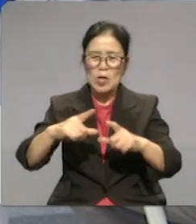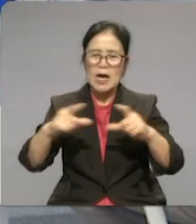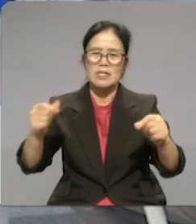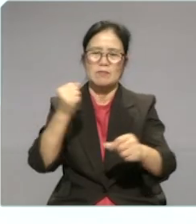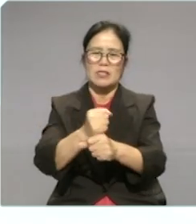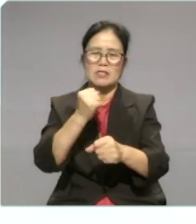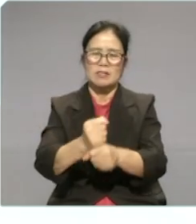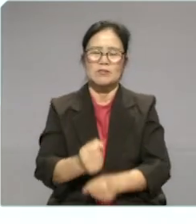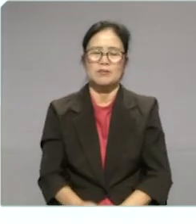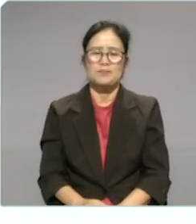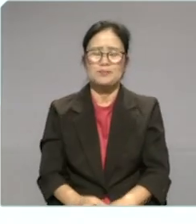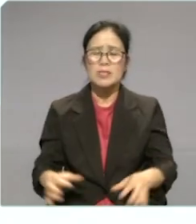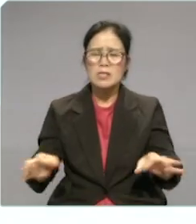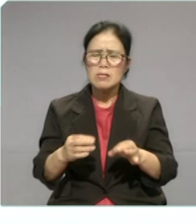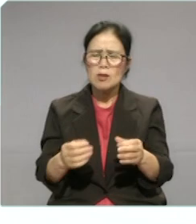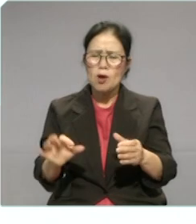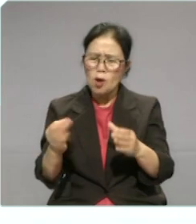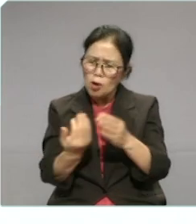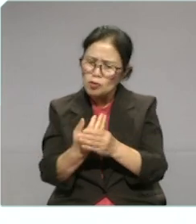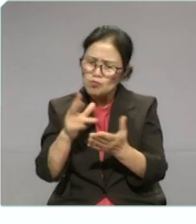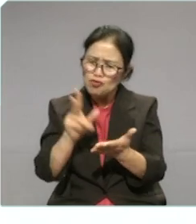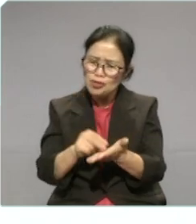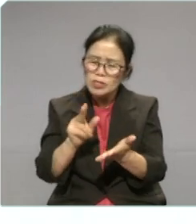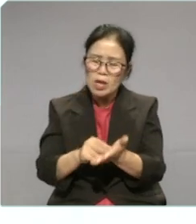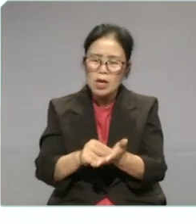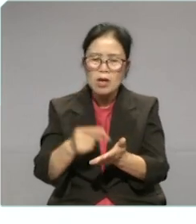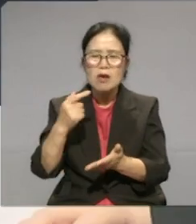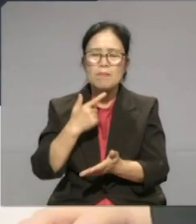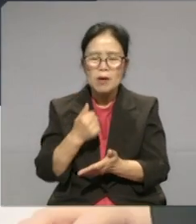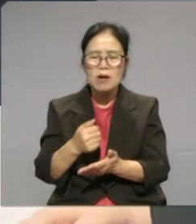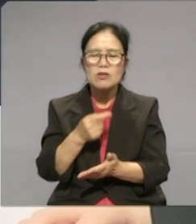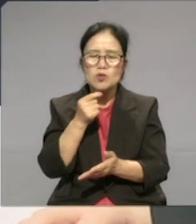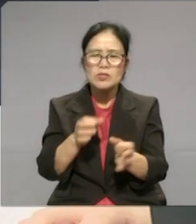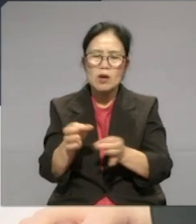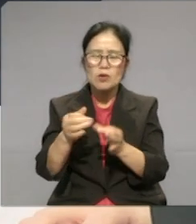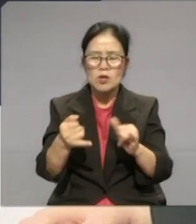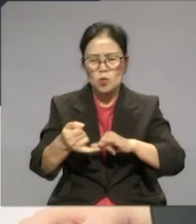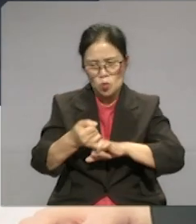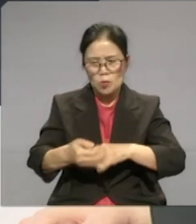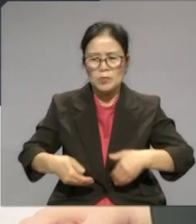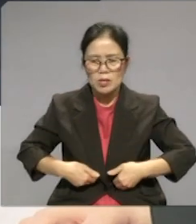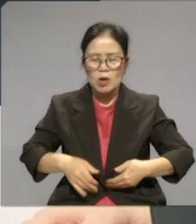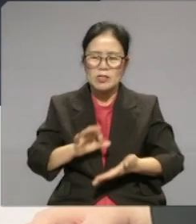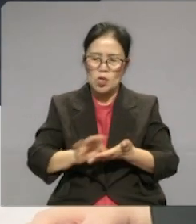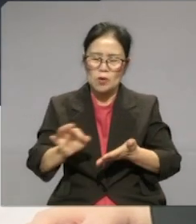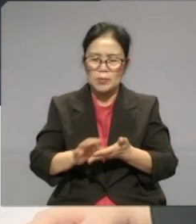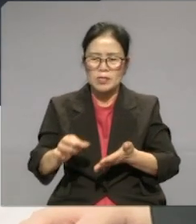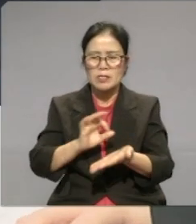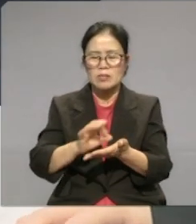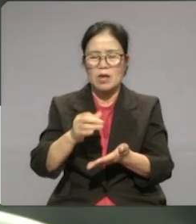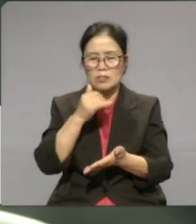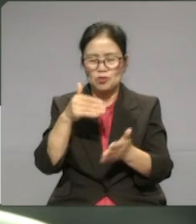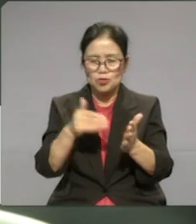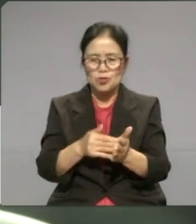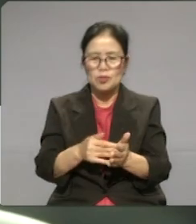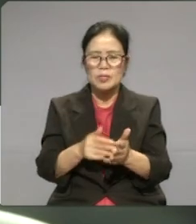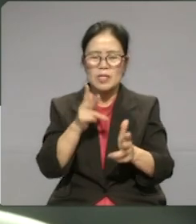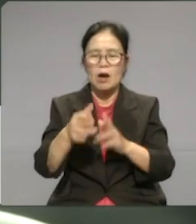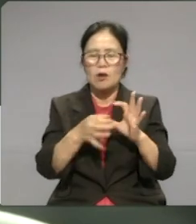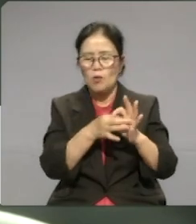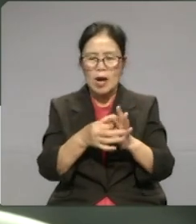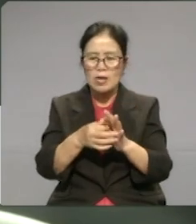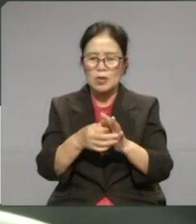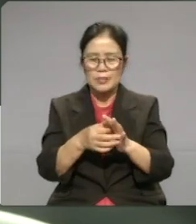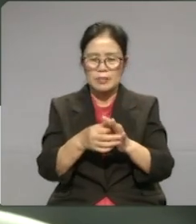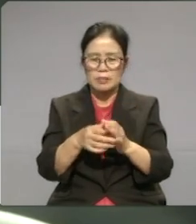발급합니다. 일시적인 유동성 문제를 겪는 소상공인이 필수 경비를 충당할 수 있도록 전용 카드로 사업 관련 물품을